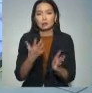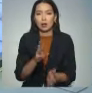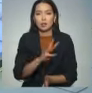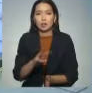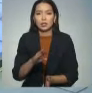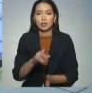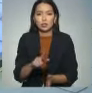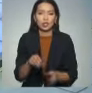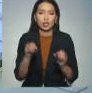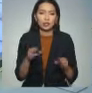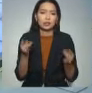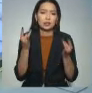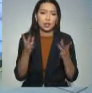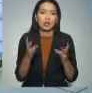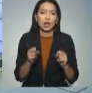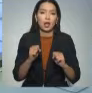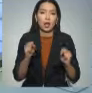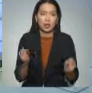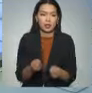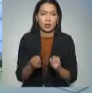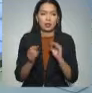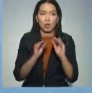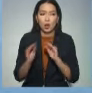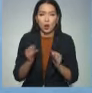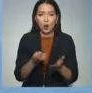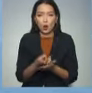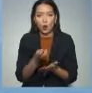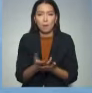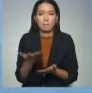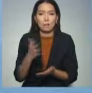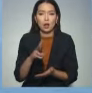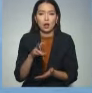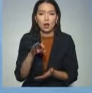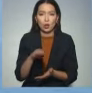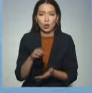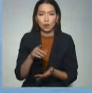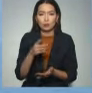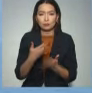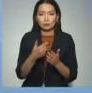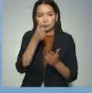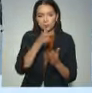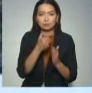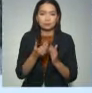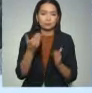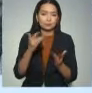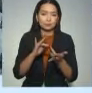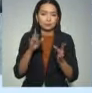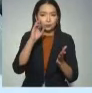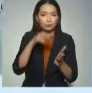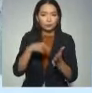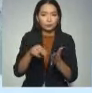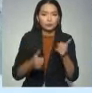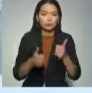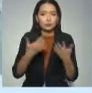тенге чиновники решили потратить на ледяные конструкции. 5 лотов около месяца назад разместили на сайте госзакупок. Конкурс